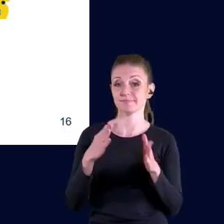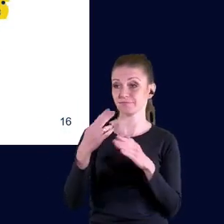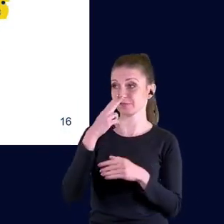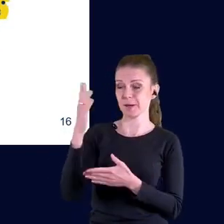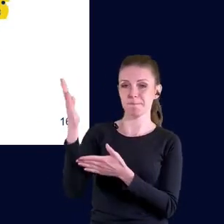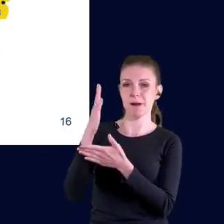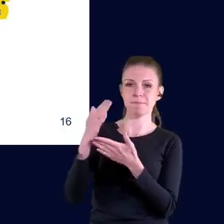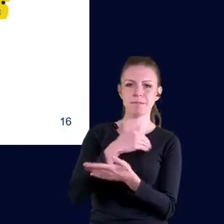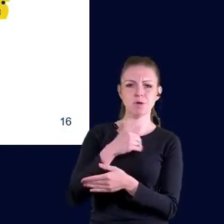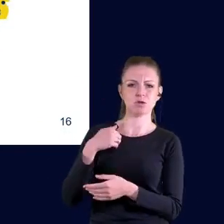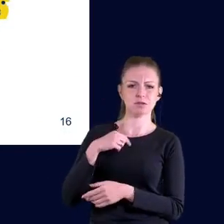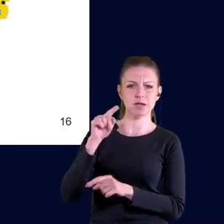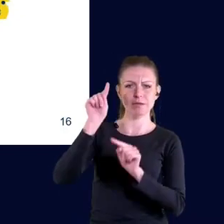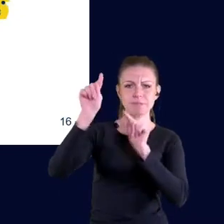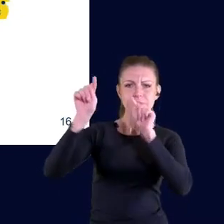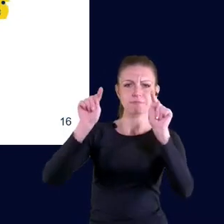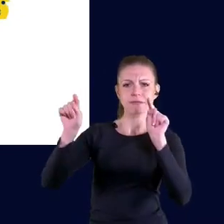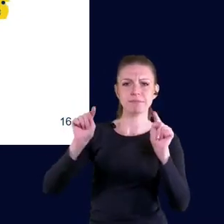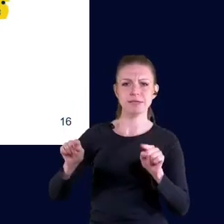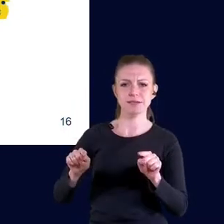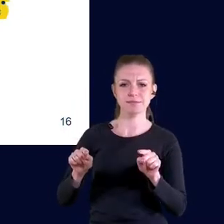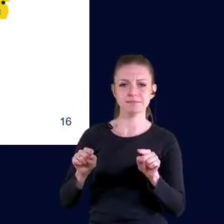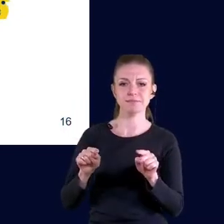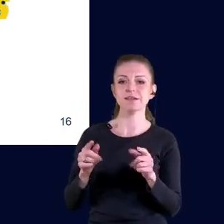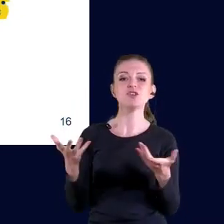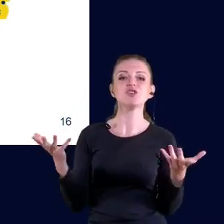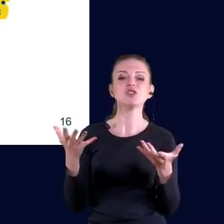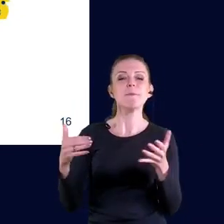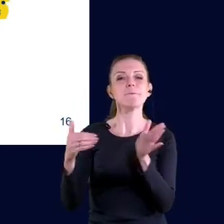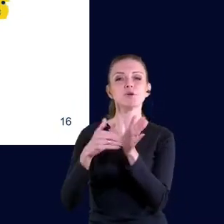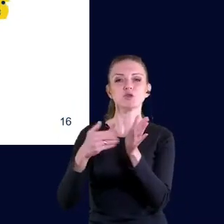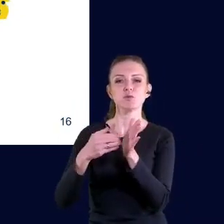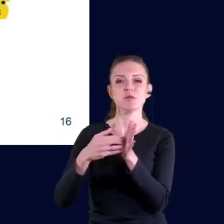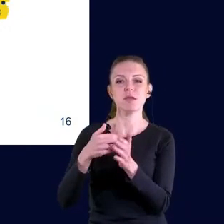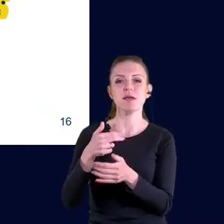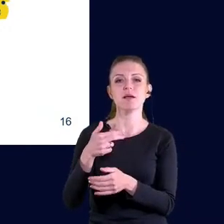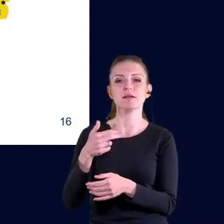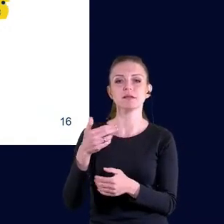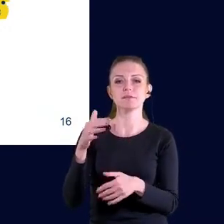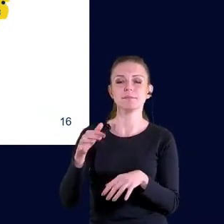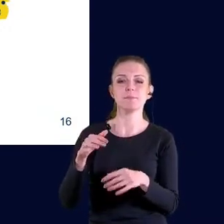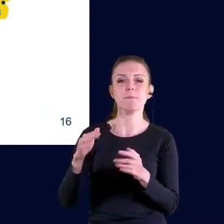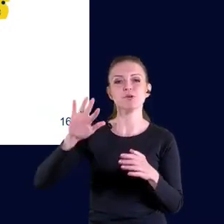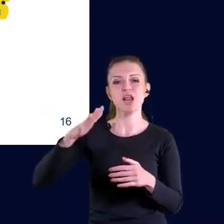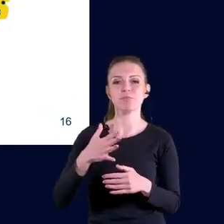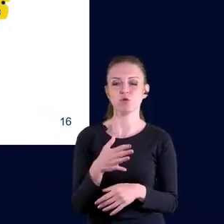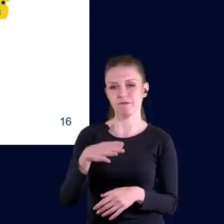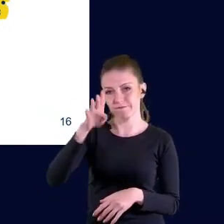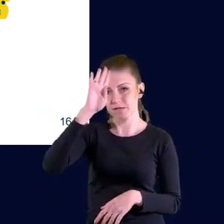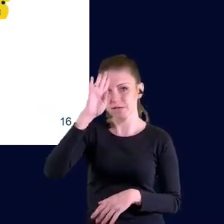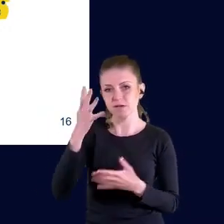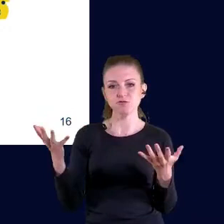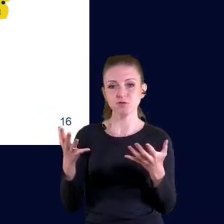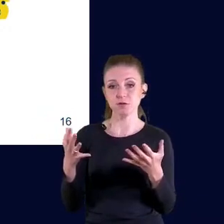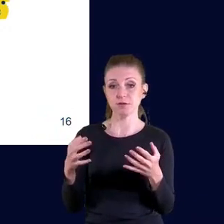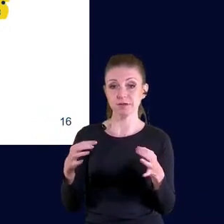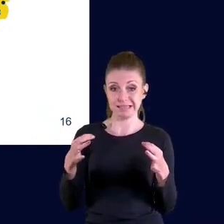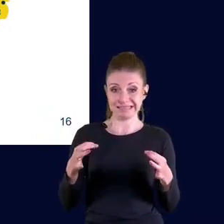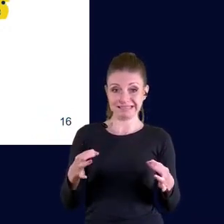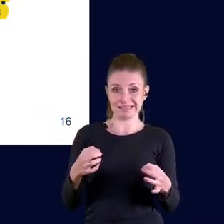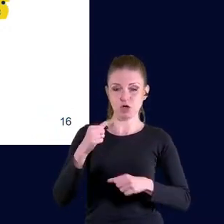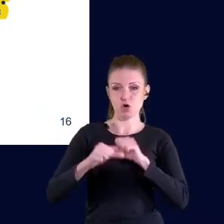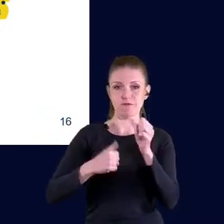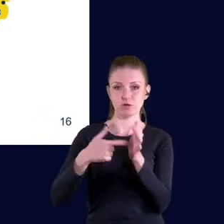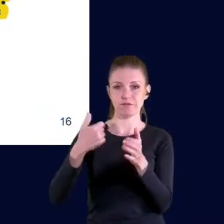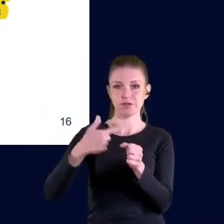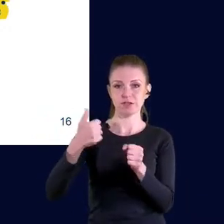gdzie obecna jest fizyka dla szkół wyższych dane są z tego roku po